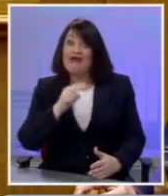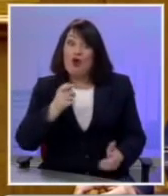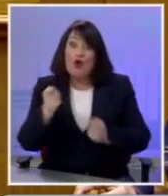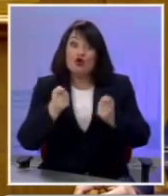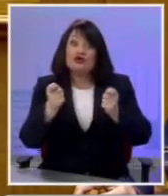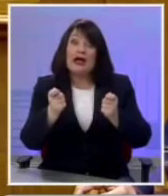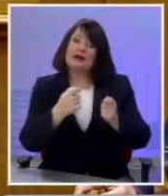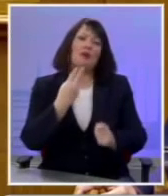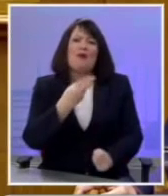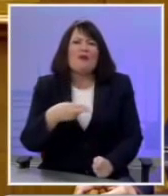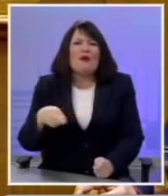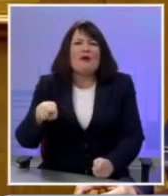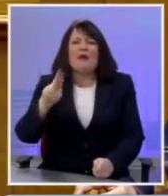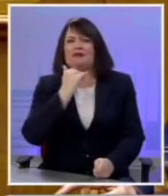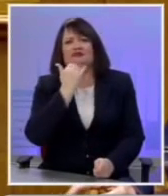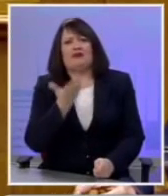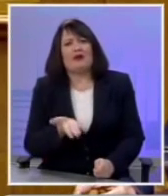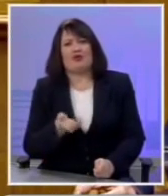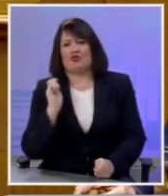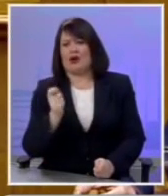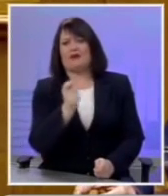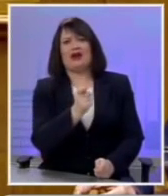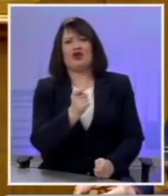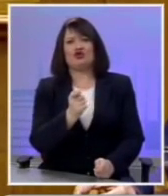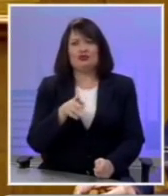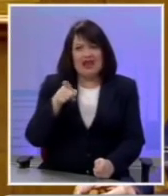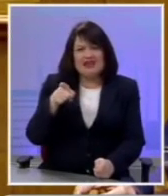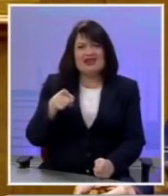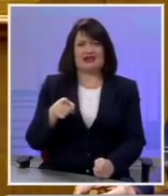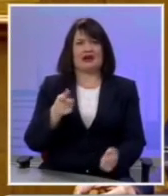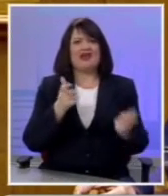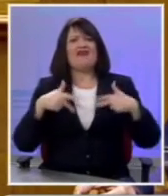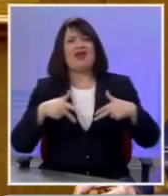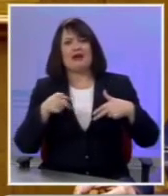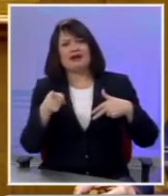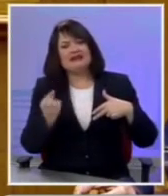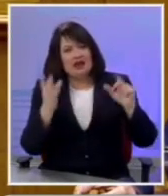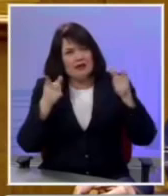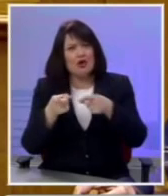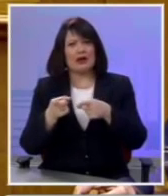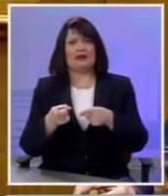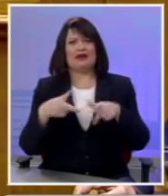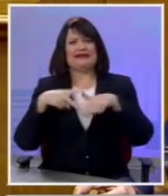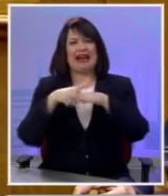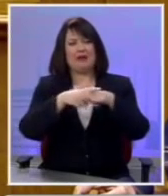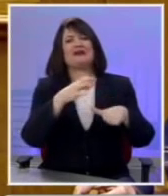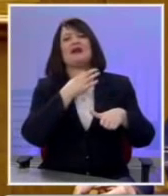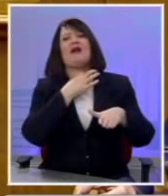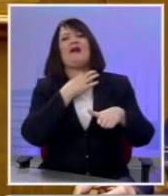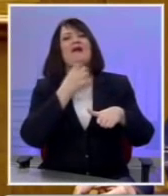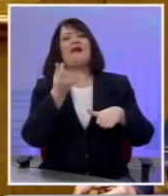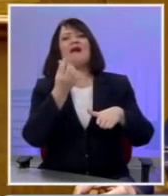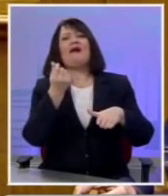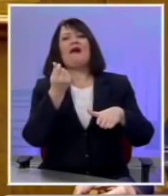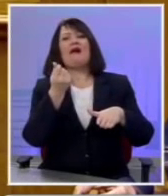και εκτιναχθήκανε κατά την περίοδο της διακυβέρνησής σας, ότι οι τράπεζες χρειαζόντουσαν ανακεφαλοποίηση επειδή